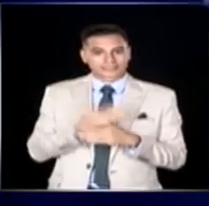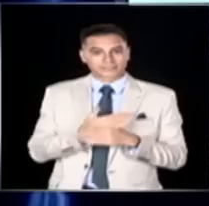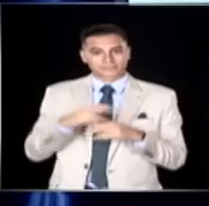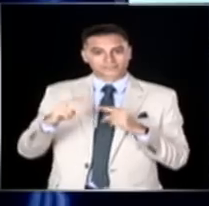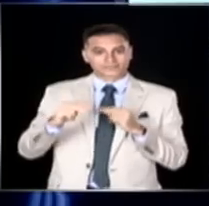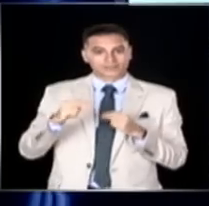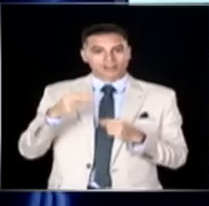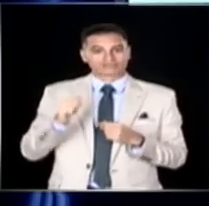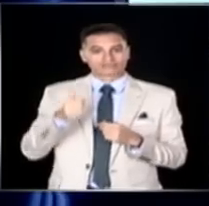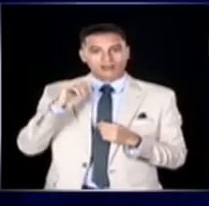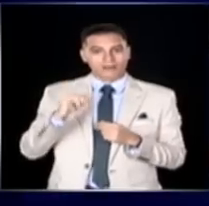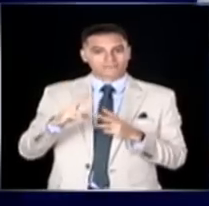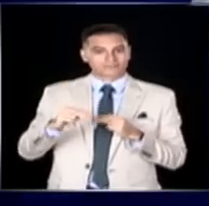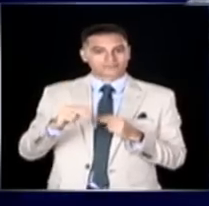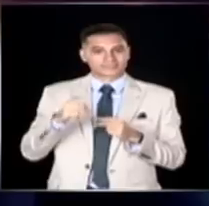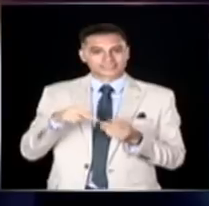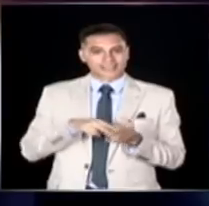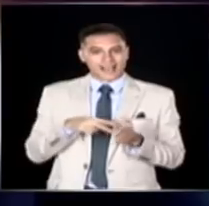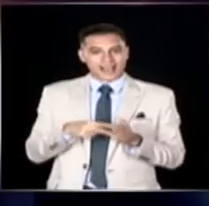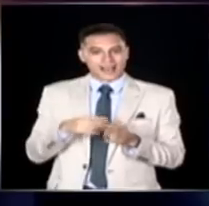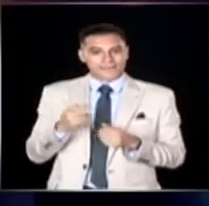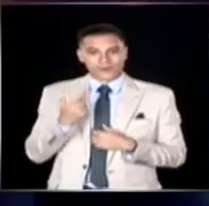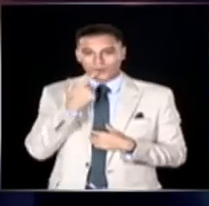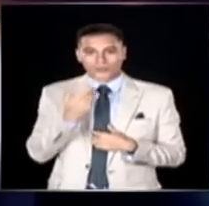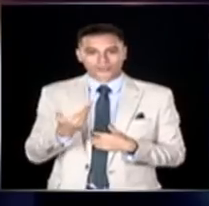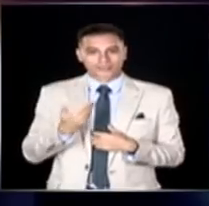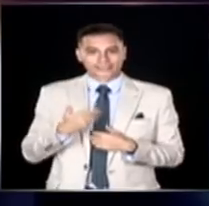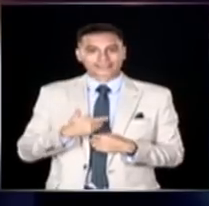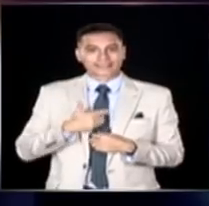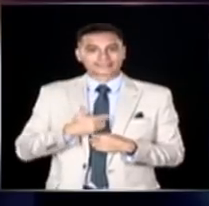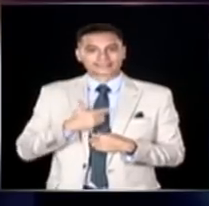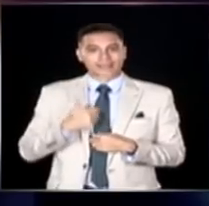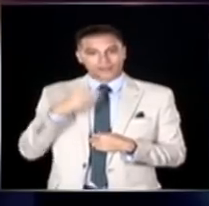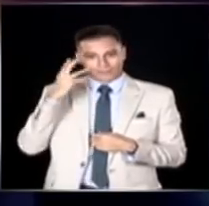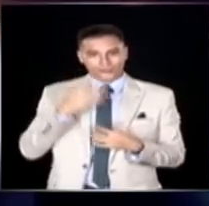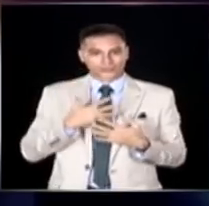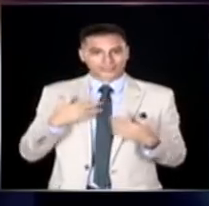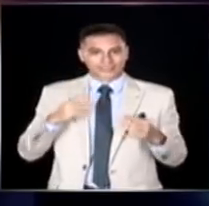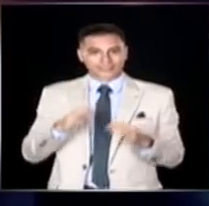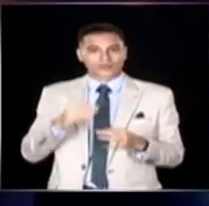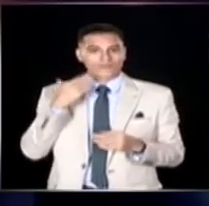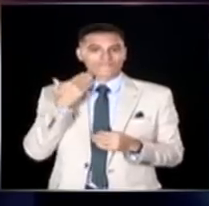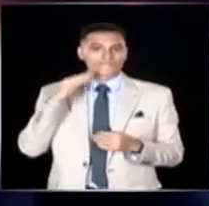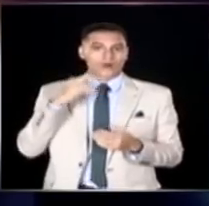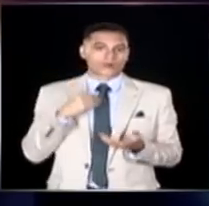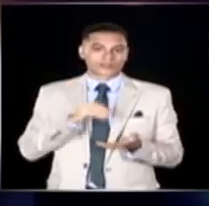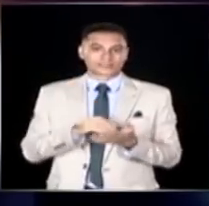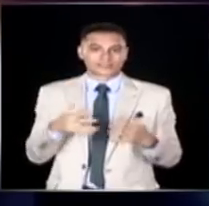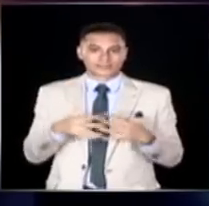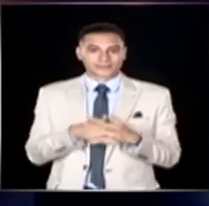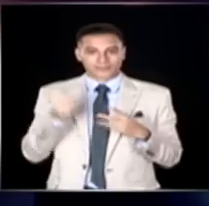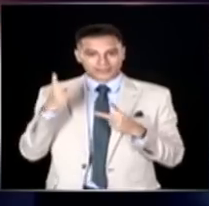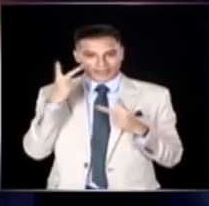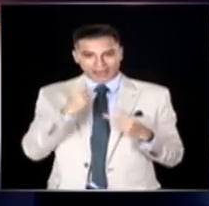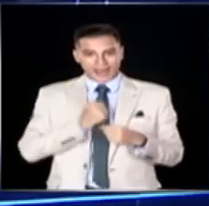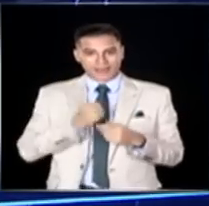يعني. بسمله يوسف، اخبارك ايه؟ الحمد لله بخير. احكي لي احساسك ايه؟ مبسوطه جدا وفخوره بنفسي جدا يعني، ده بالنسبه لي كان